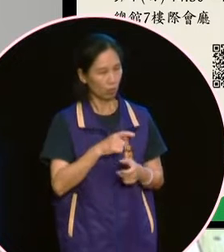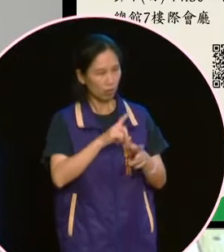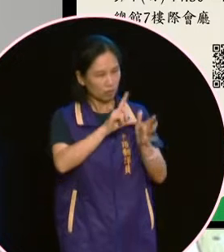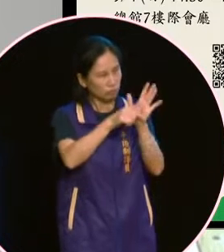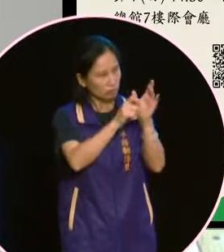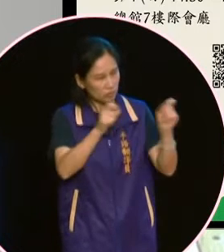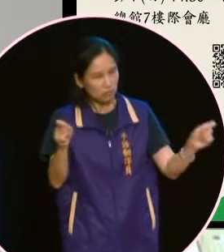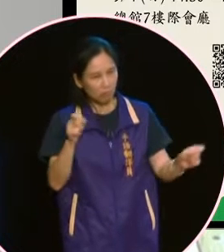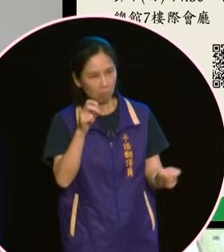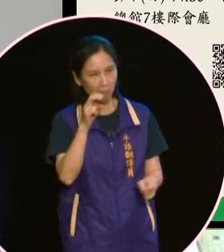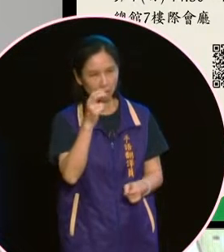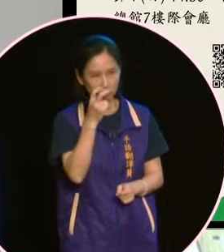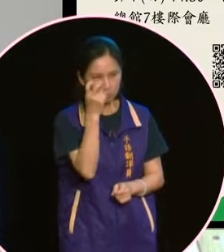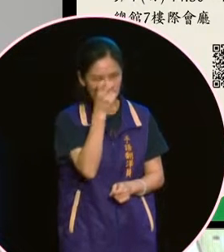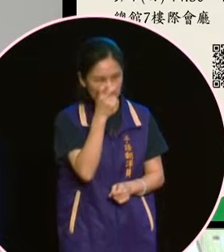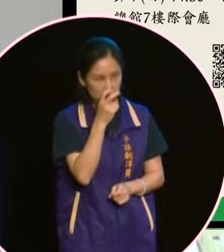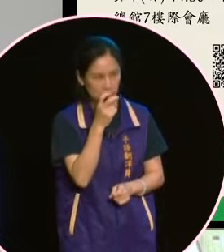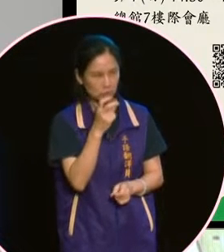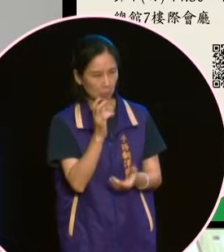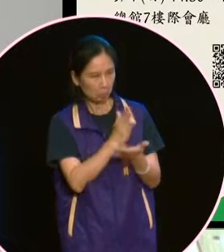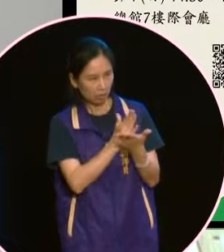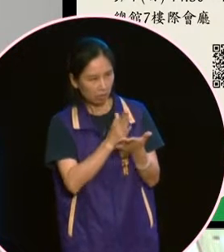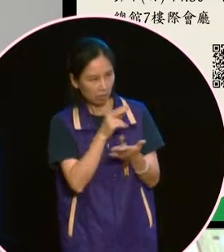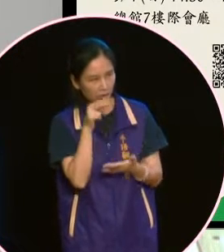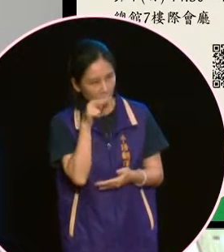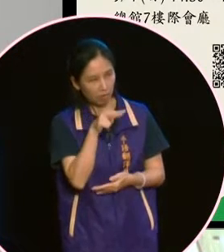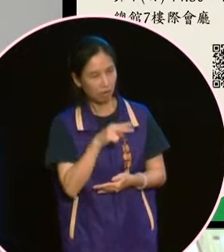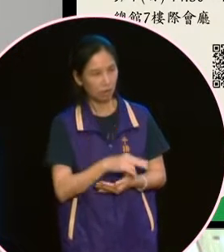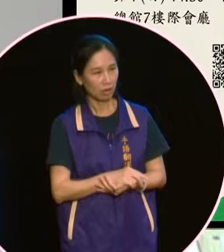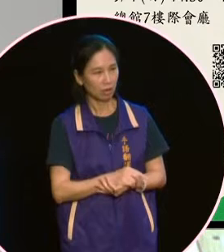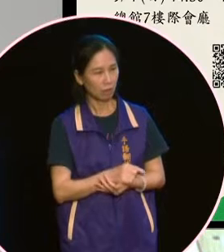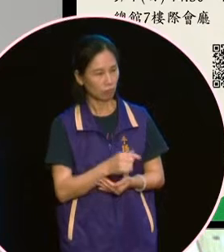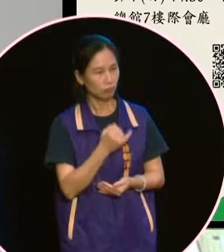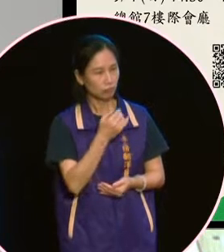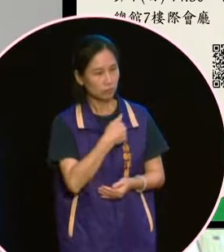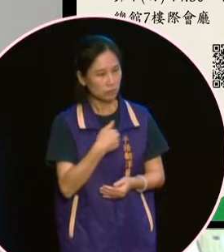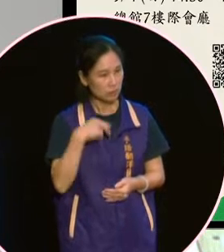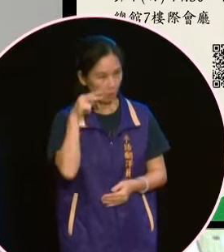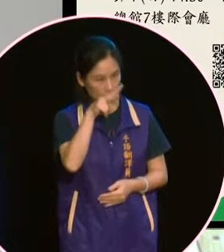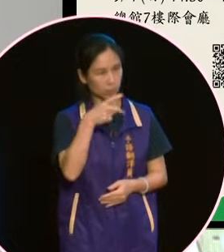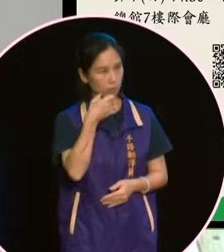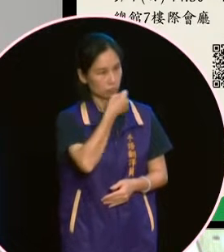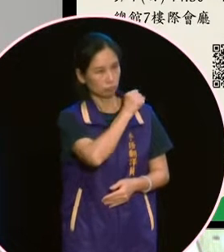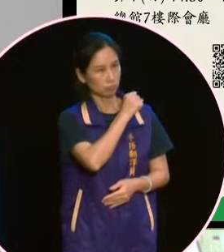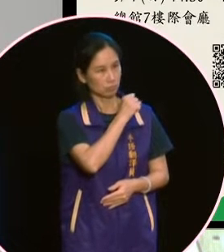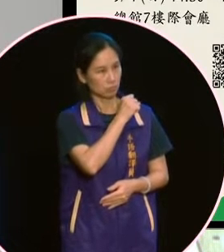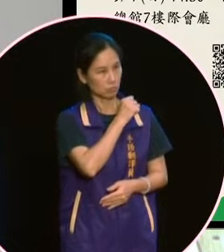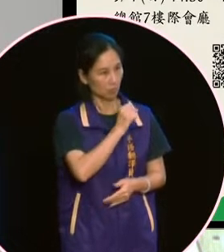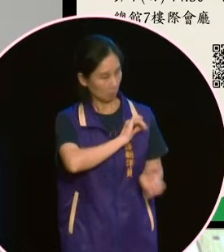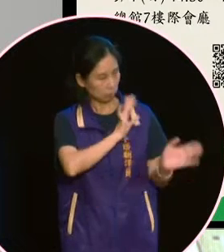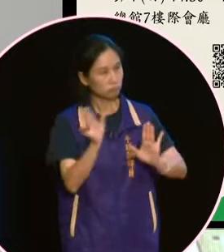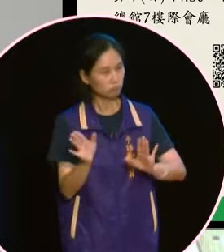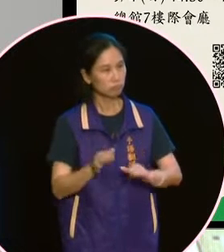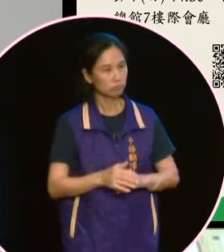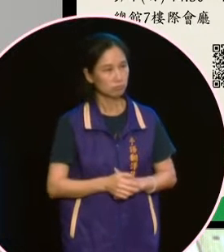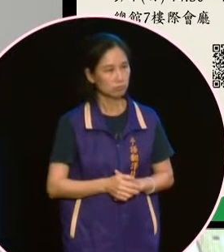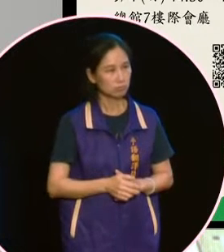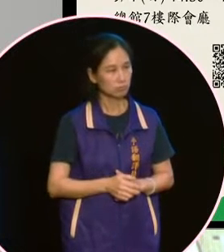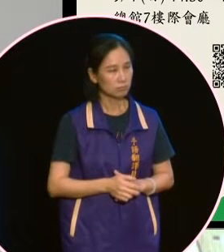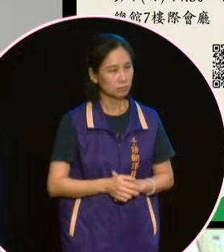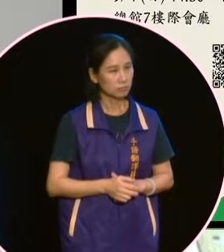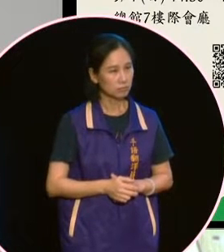的我来说是在这个时候能够看到台湾的这个情况，台湾社会的反